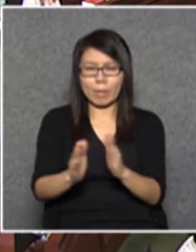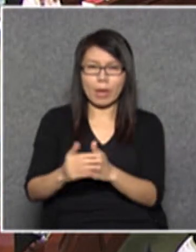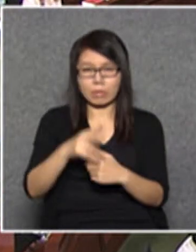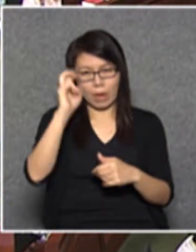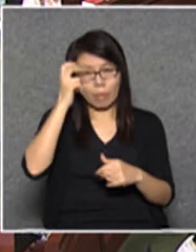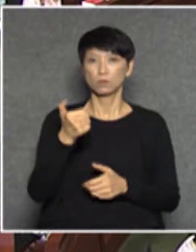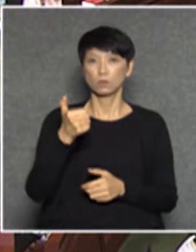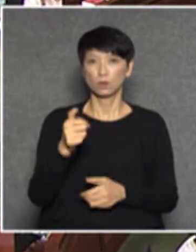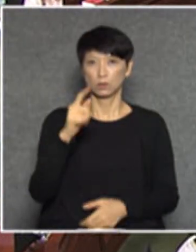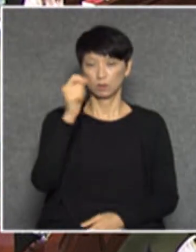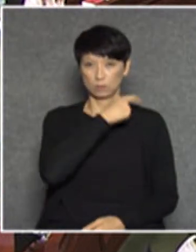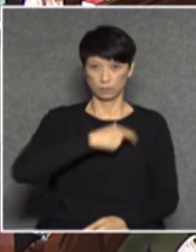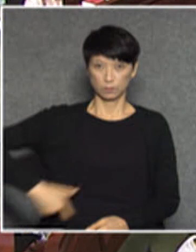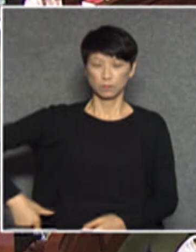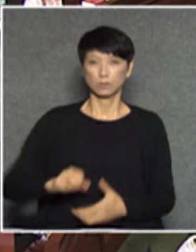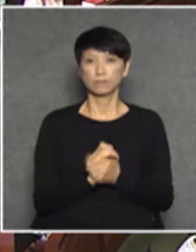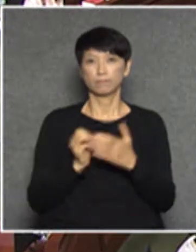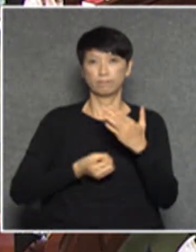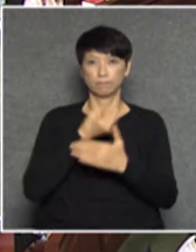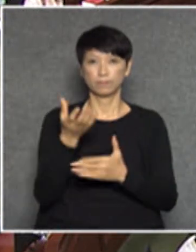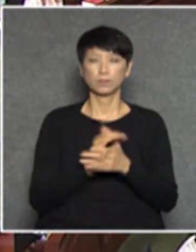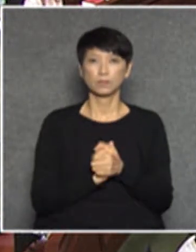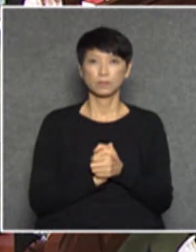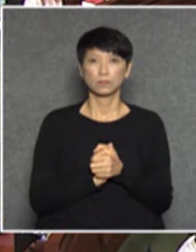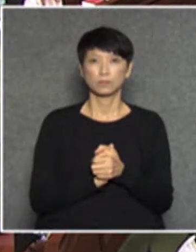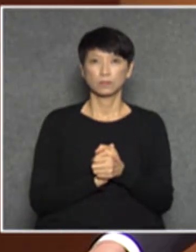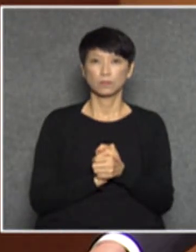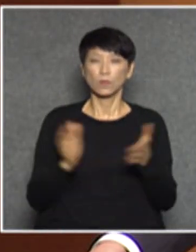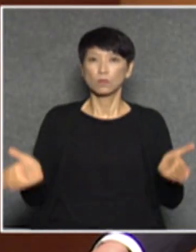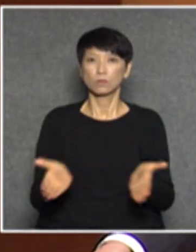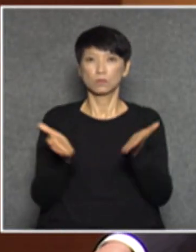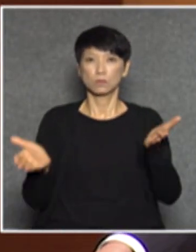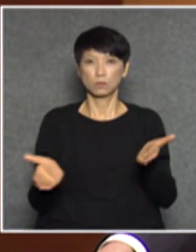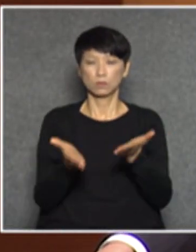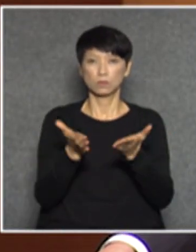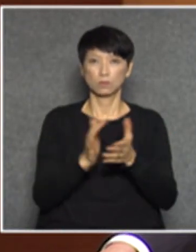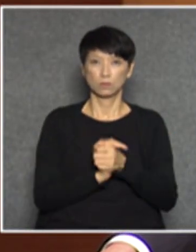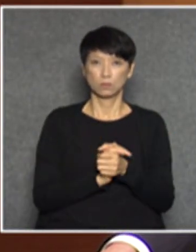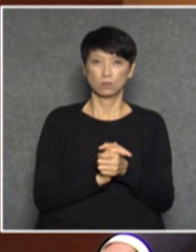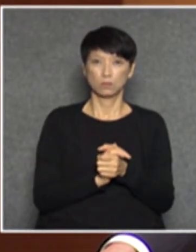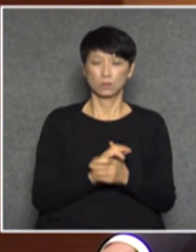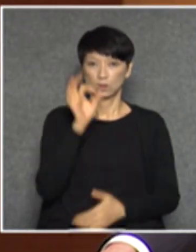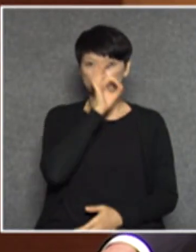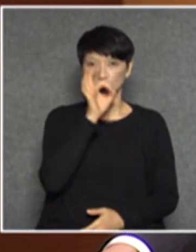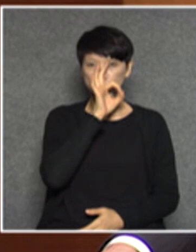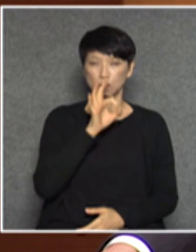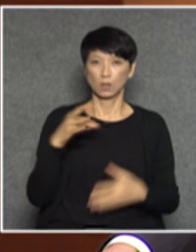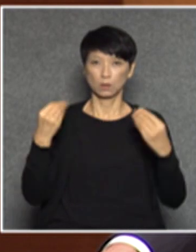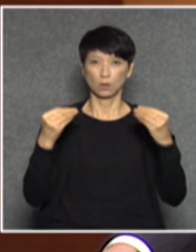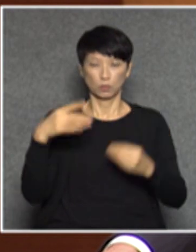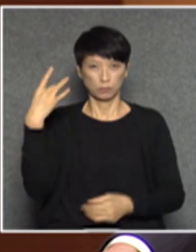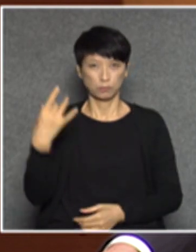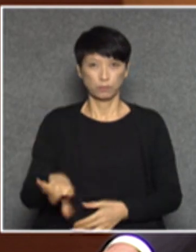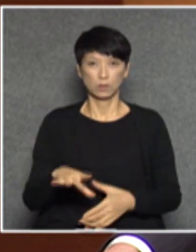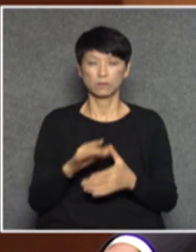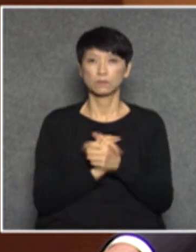多謝譚耀宗議員的提問。推動免費幼稚園教育呢，不單